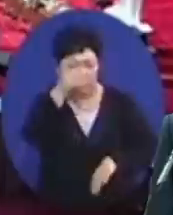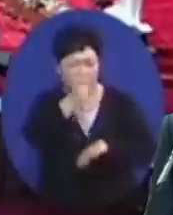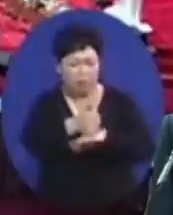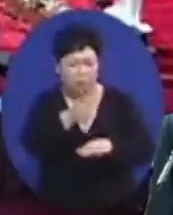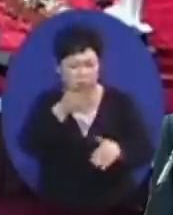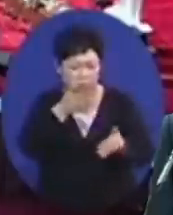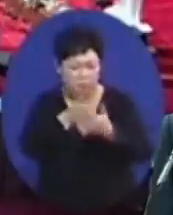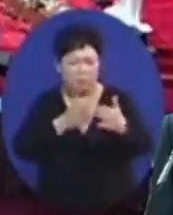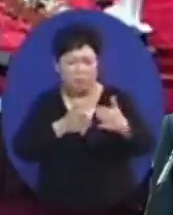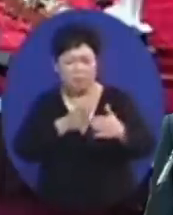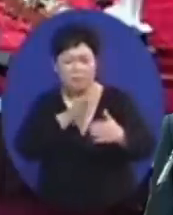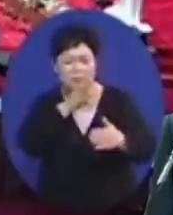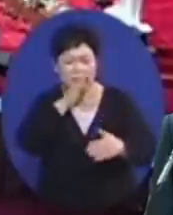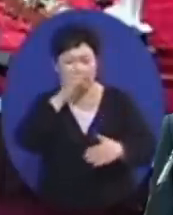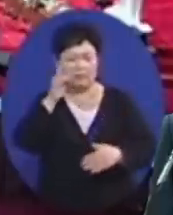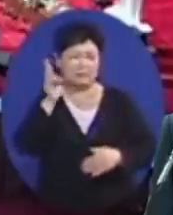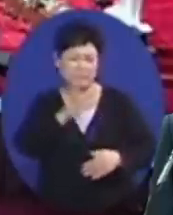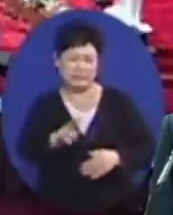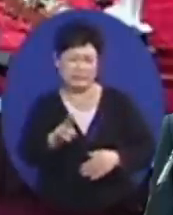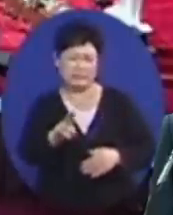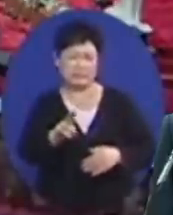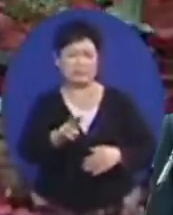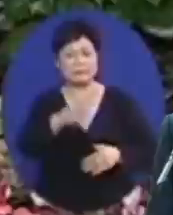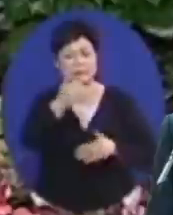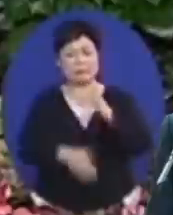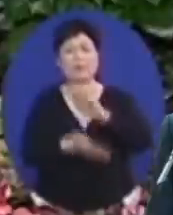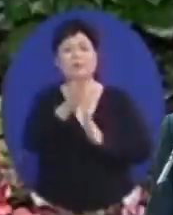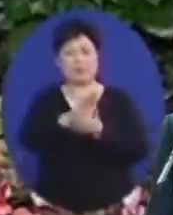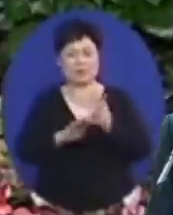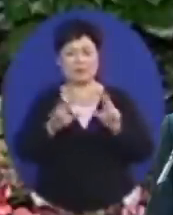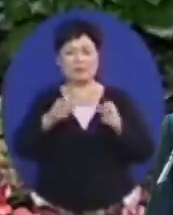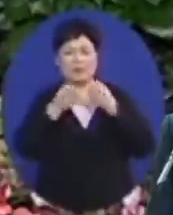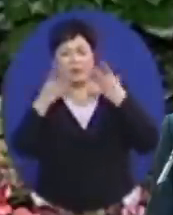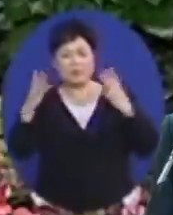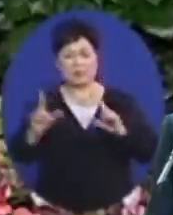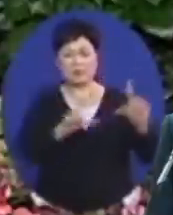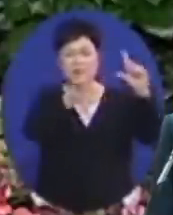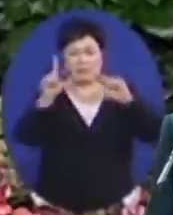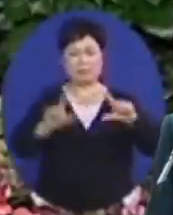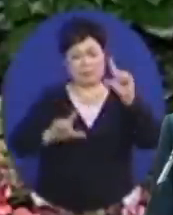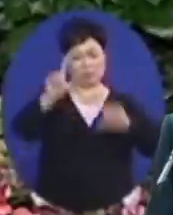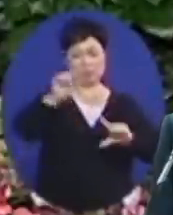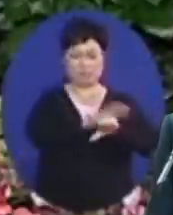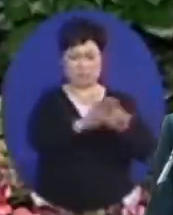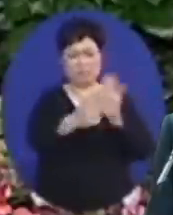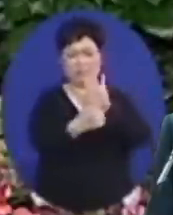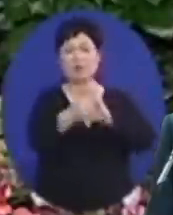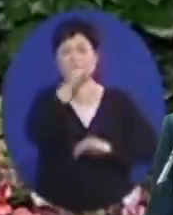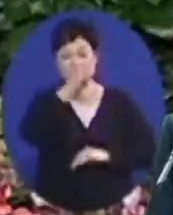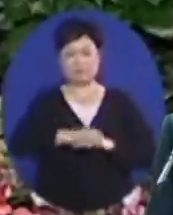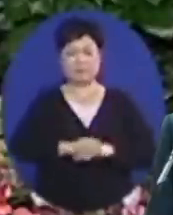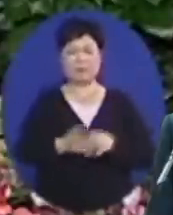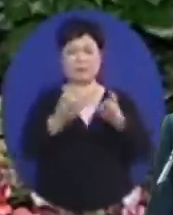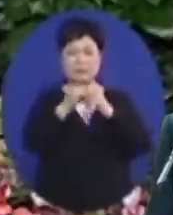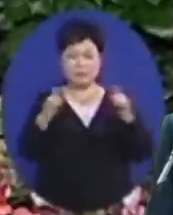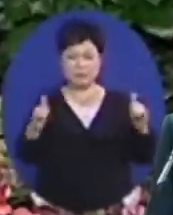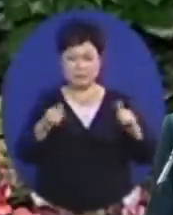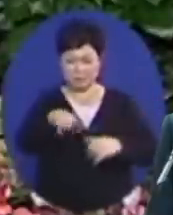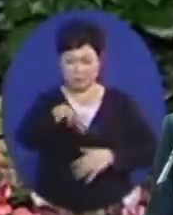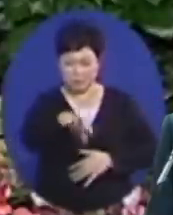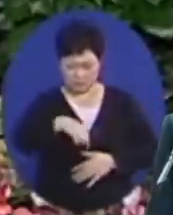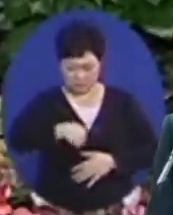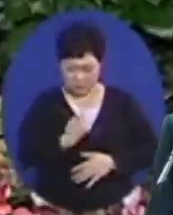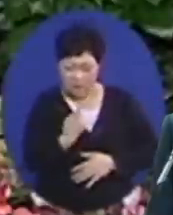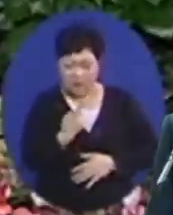앙상 뼈다귀밖에 남는 것이 없다는 것입니다. 오늘 현대인의 삶의 모습을 잘 보여주고 있습니다. 많은 사람들이 삶의 터전에서